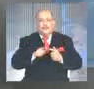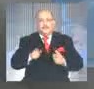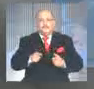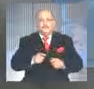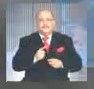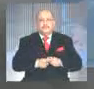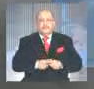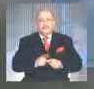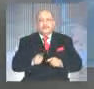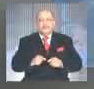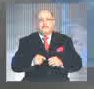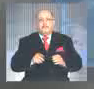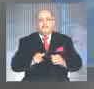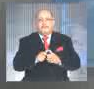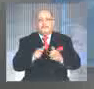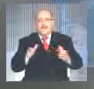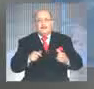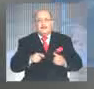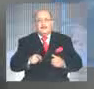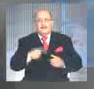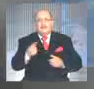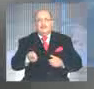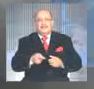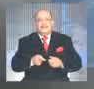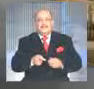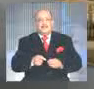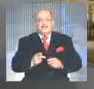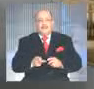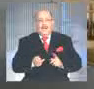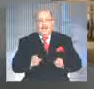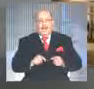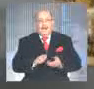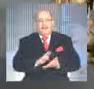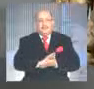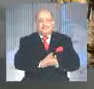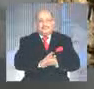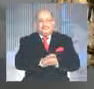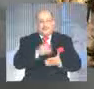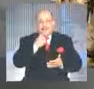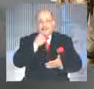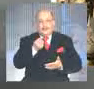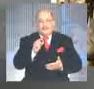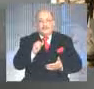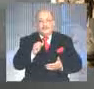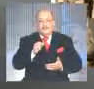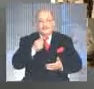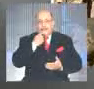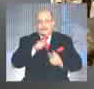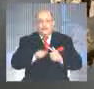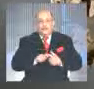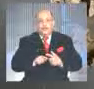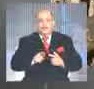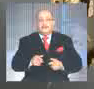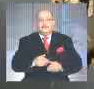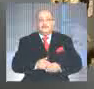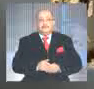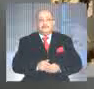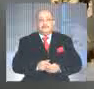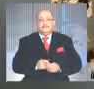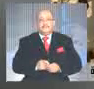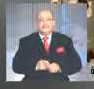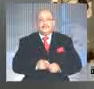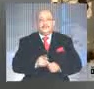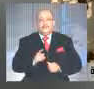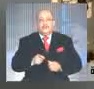تعاني من بعض الصعوبات جراء تعطل منحة تكرير السكر الخام المتصلة بديوان التجارة، ما أثر سلبا على التوازنات المالية